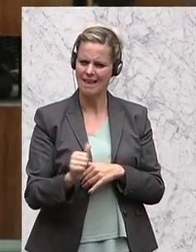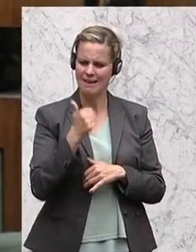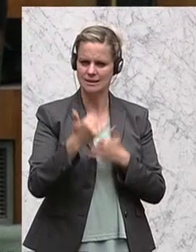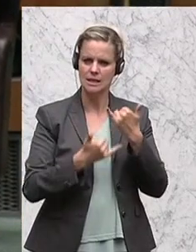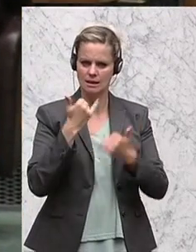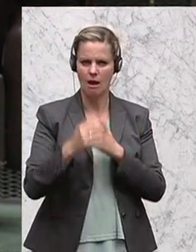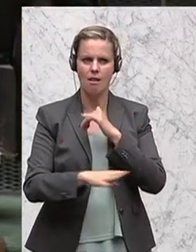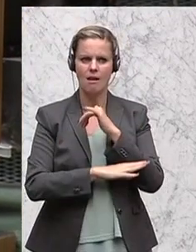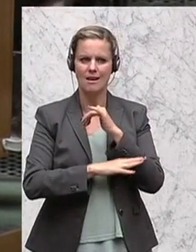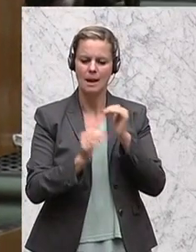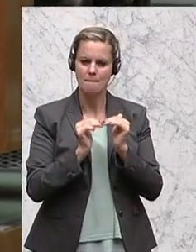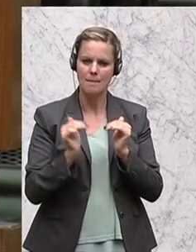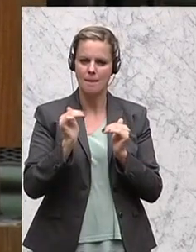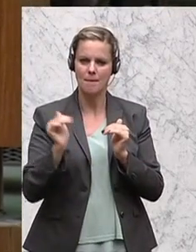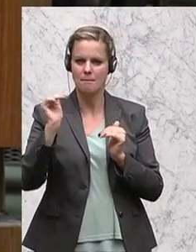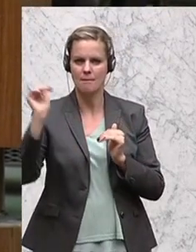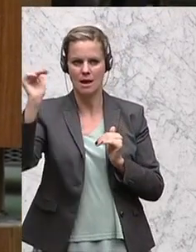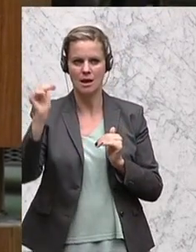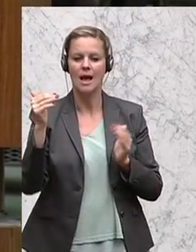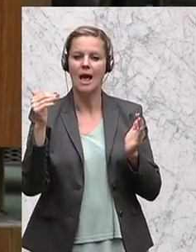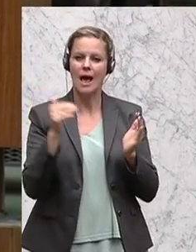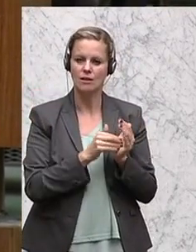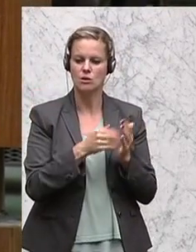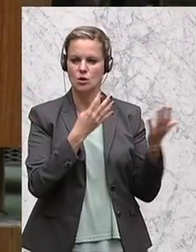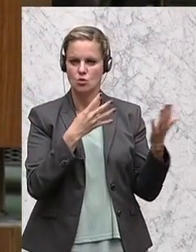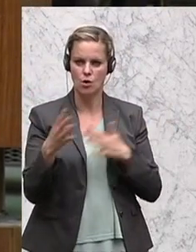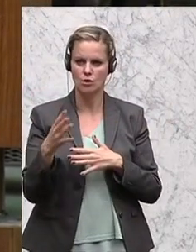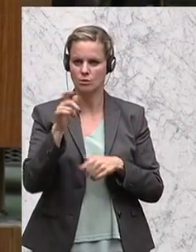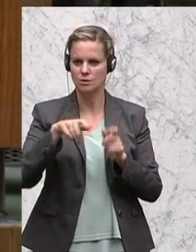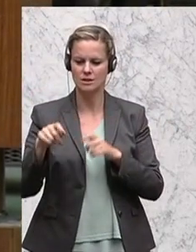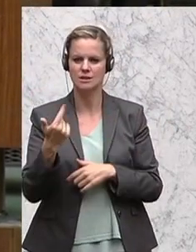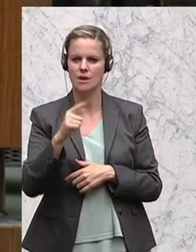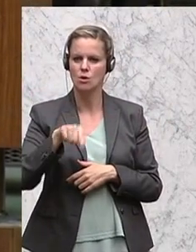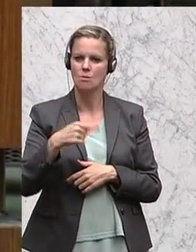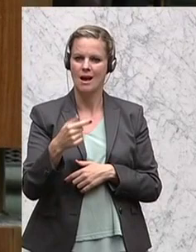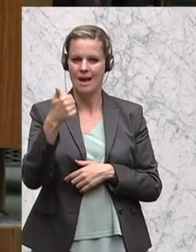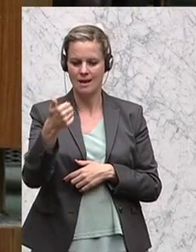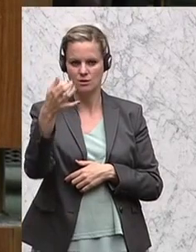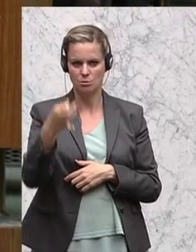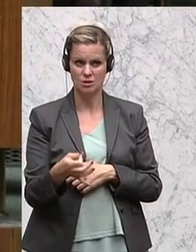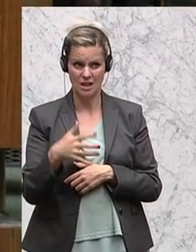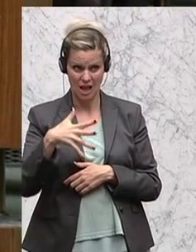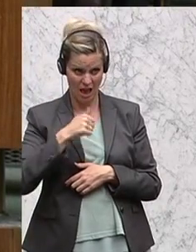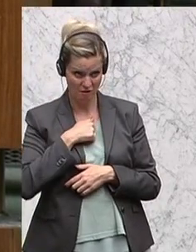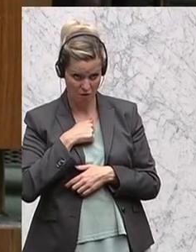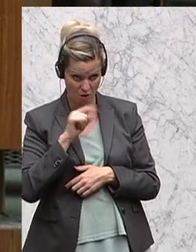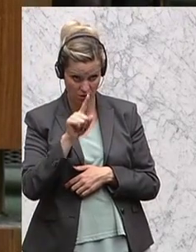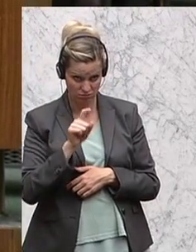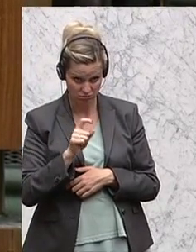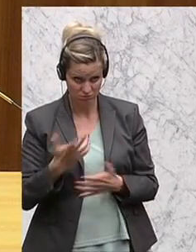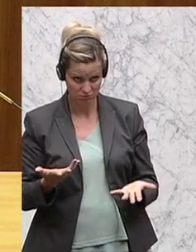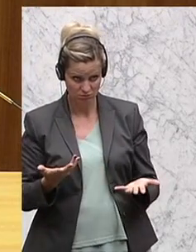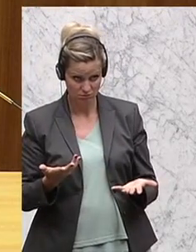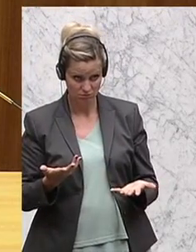Erstlehrlinge zugenommen haben, und zwar um 1.900, das sind 2,1%, und das als Erfolg verkaufen, dann darf ich Ihnen